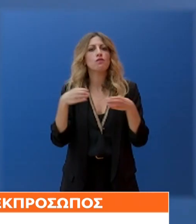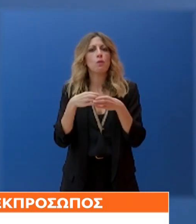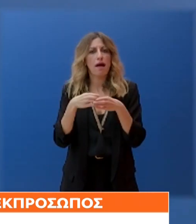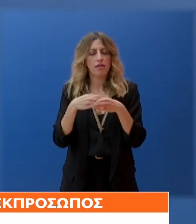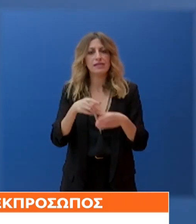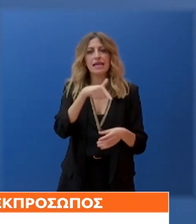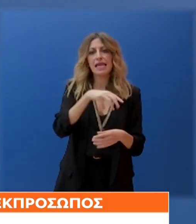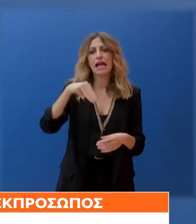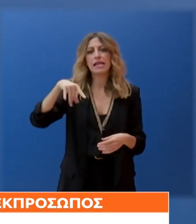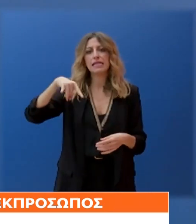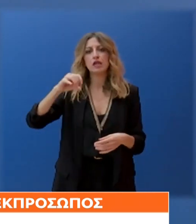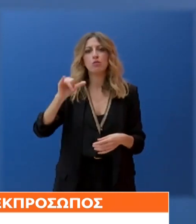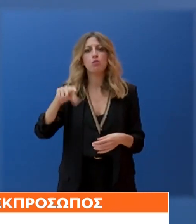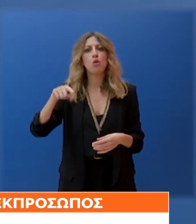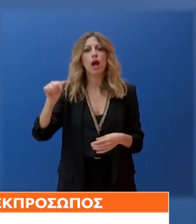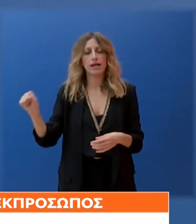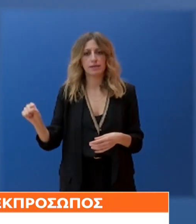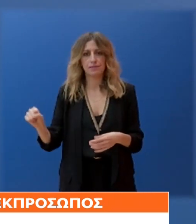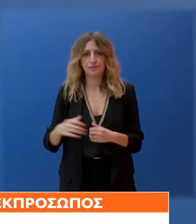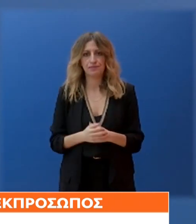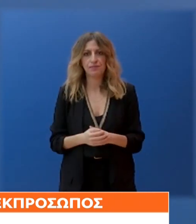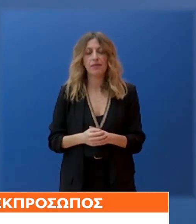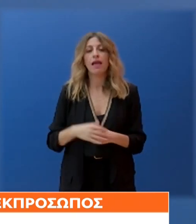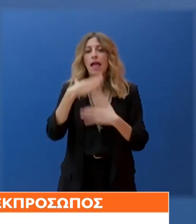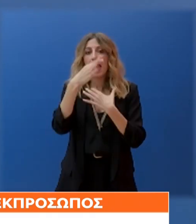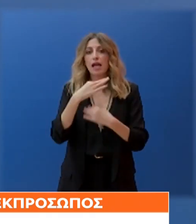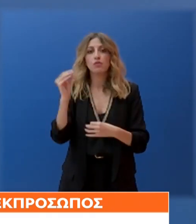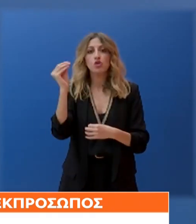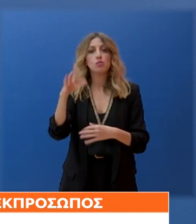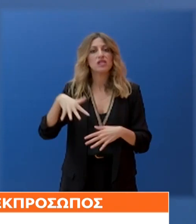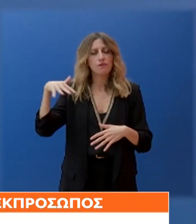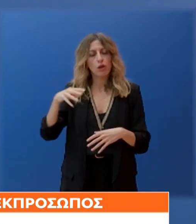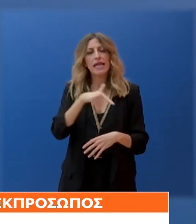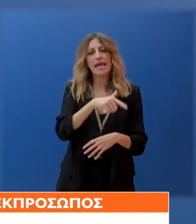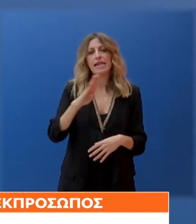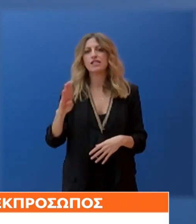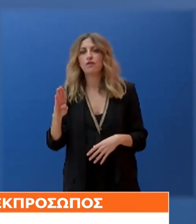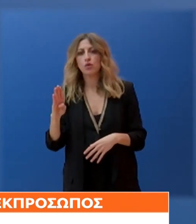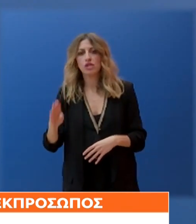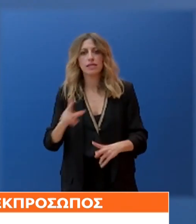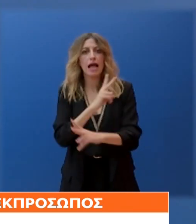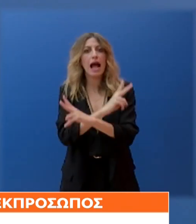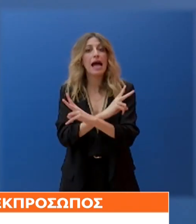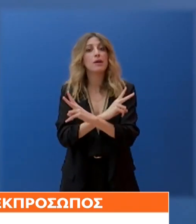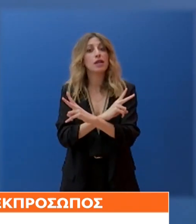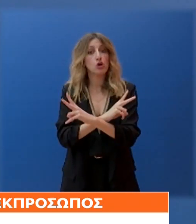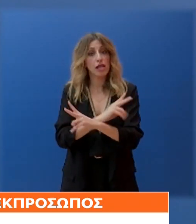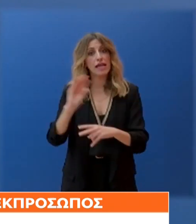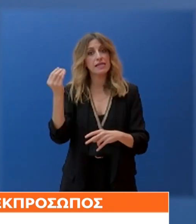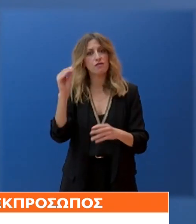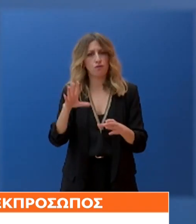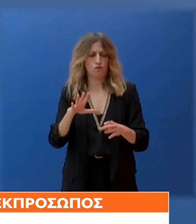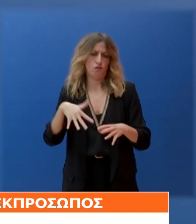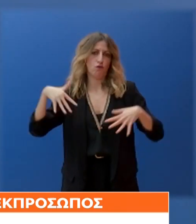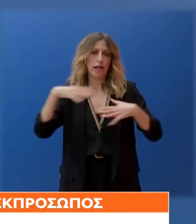Γιάννης Μπούγας. Κοινοβουλευτικός εκπρόσωπος, Γιάννης Βρούτσης. Αναπληρωτές κοινοβουλευτικοί εκπρόσωποι,